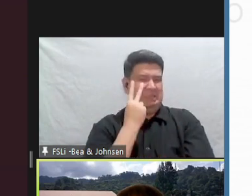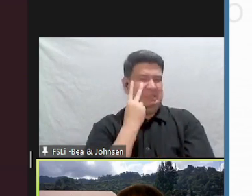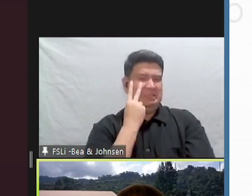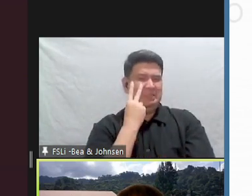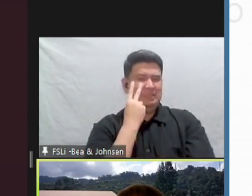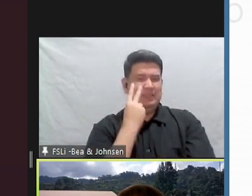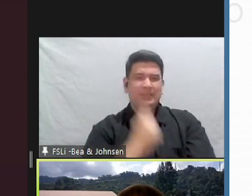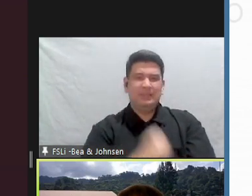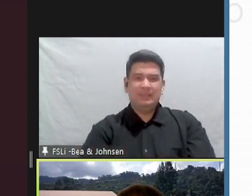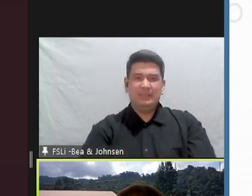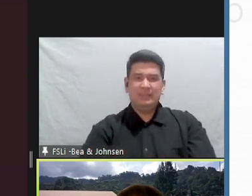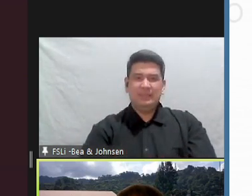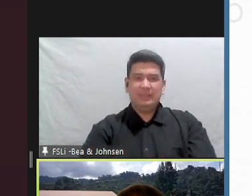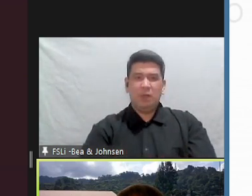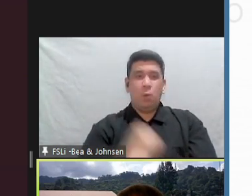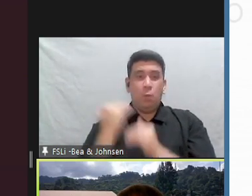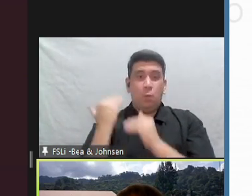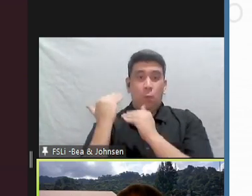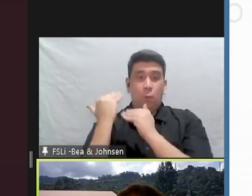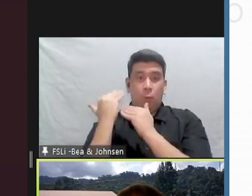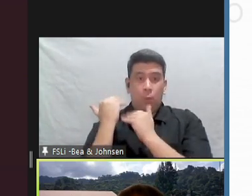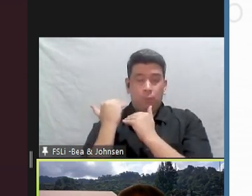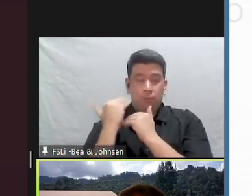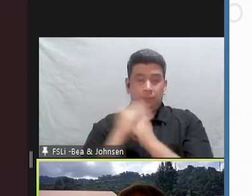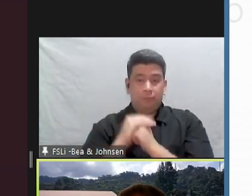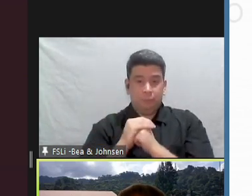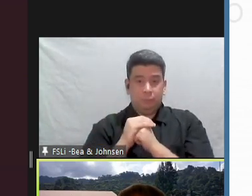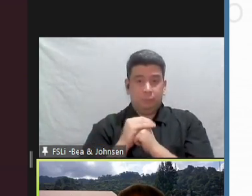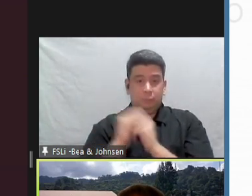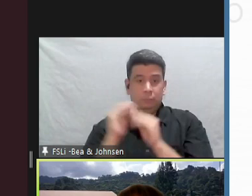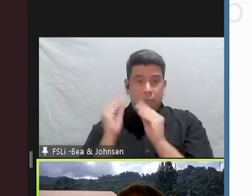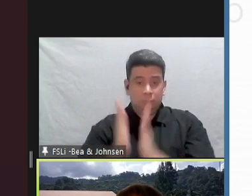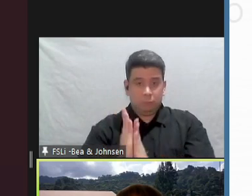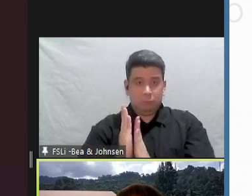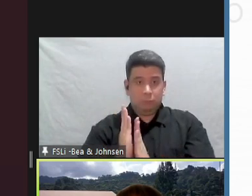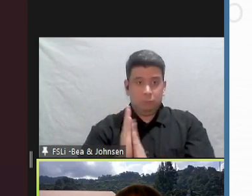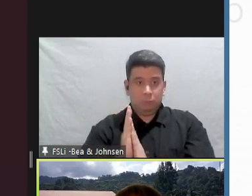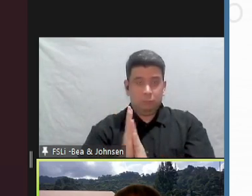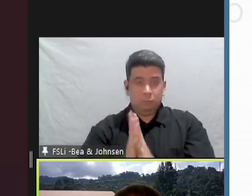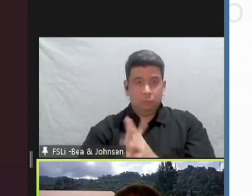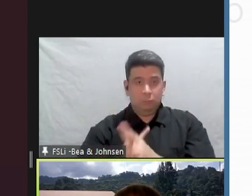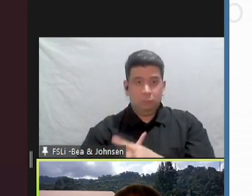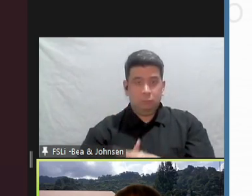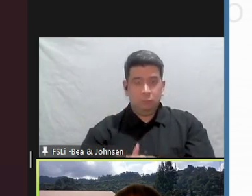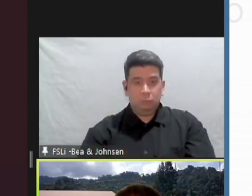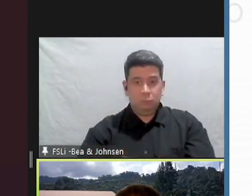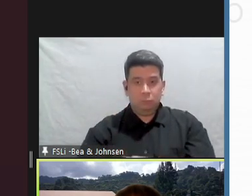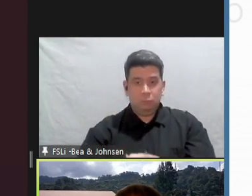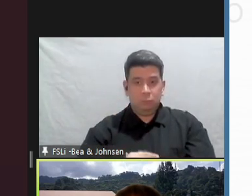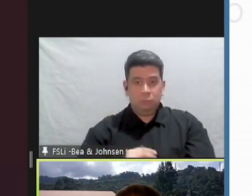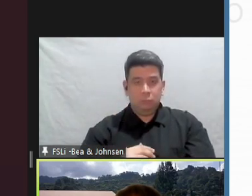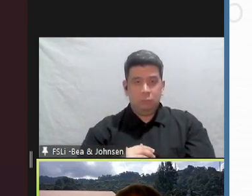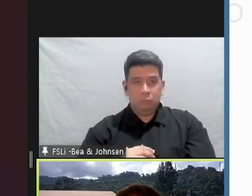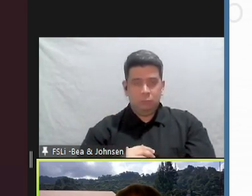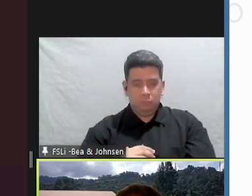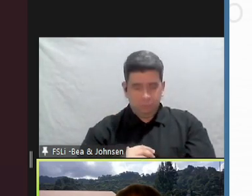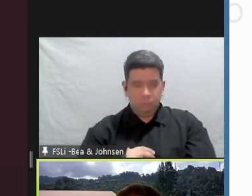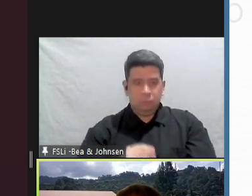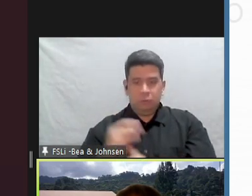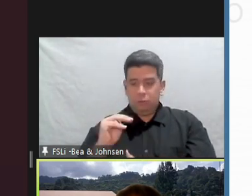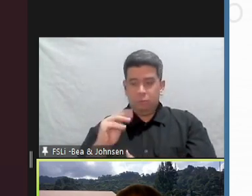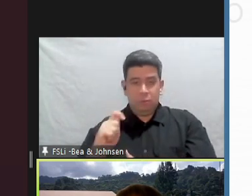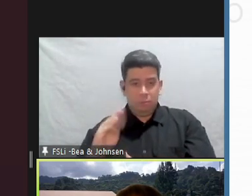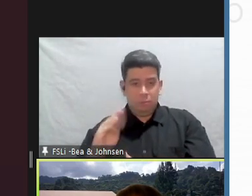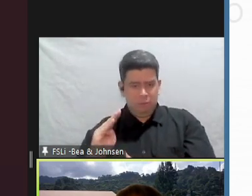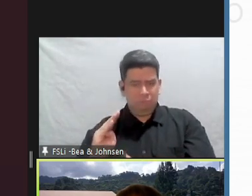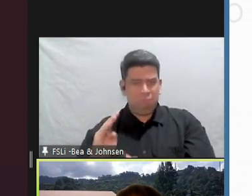Sana nga, ano, na malaman ng mga guro na nandiyan pa rin yung mother tongue at dapat nilang i-maximize ito, no?